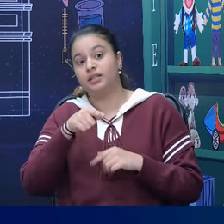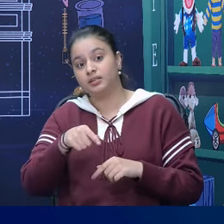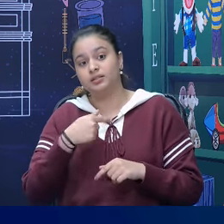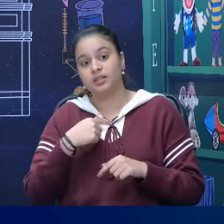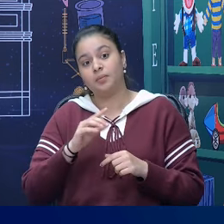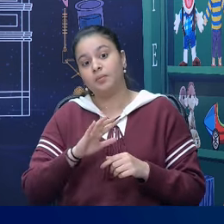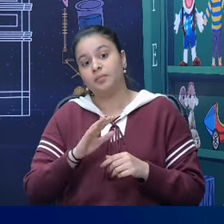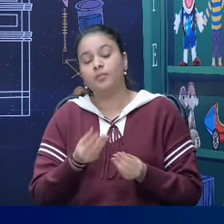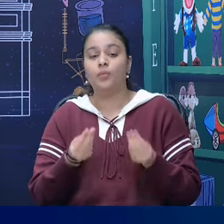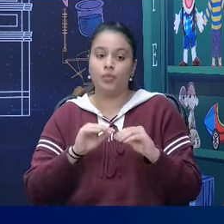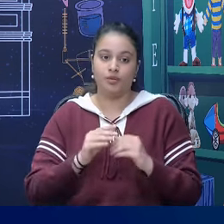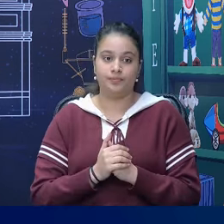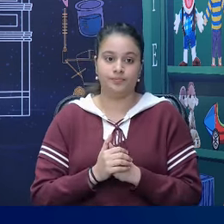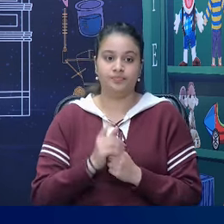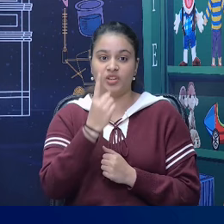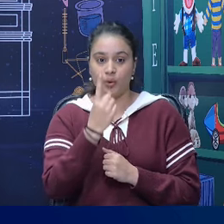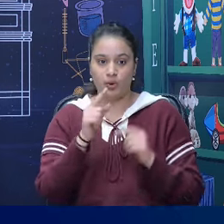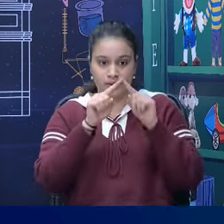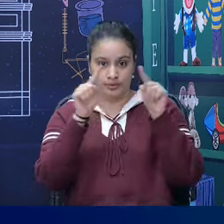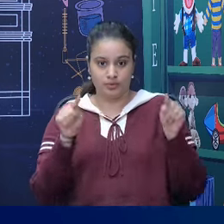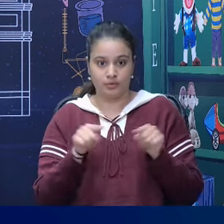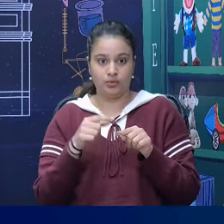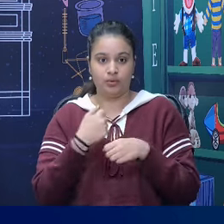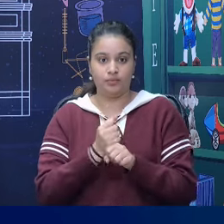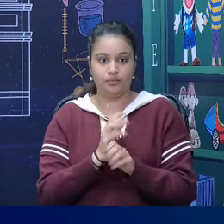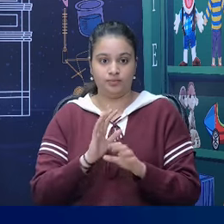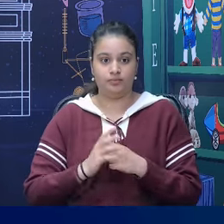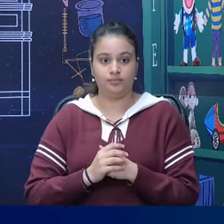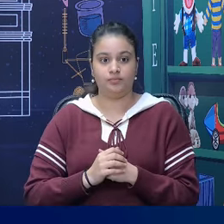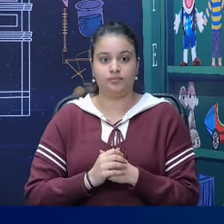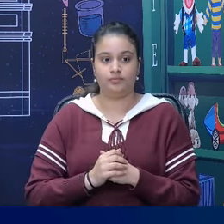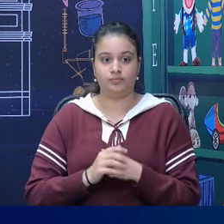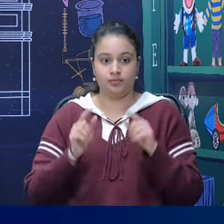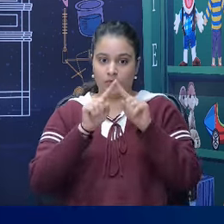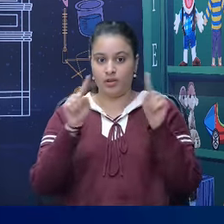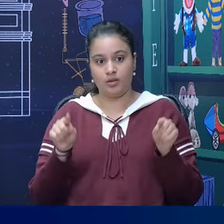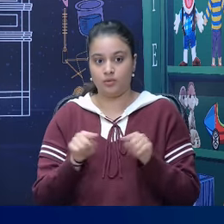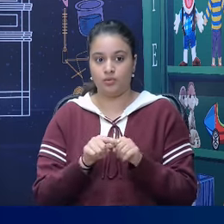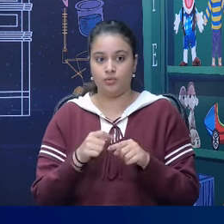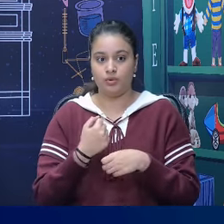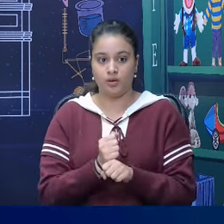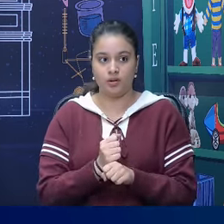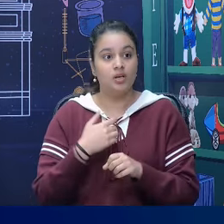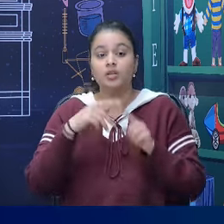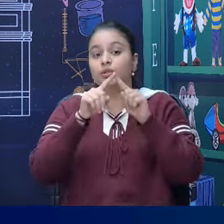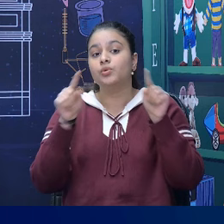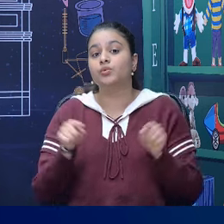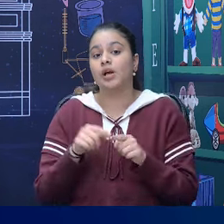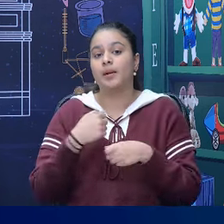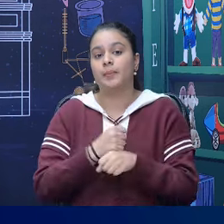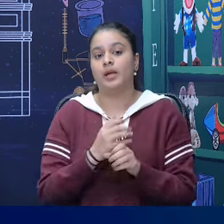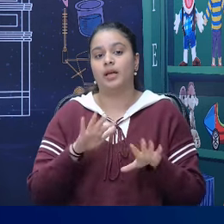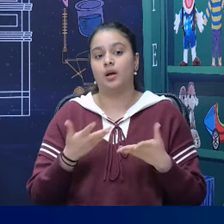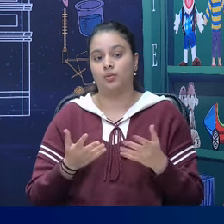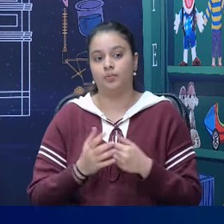दूंगी तो अभी मैम को पहला स्क्वायर बनाने के लिए मैंने कुछ ब्लॉक्स दिए मैम देखिए स्क्वायर बनाना है अब लर्नर स्क्वायर कैसे बनाते हैं हम स्क्वायर अगर